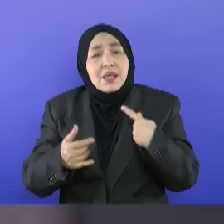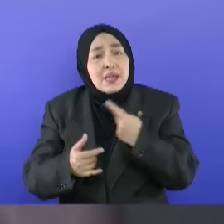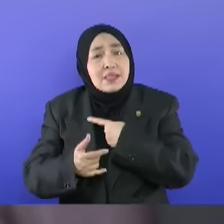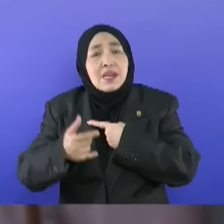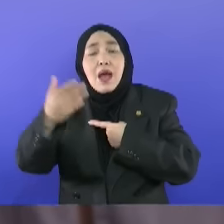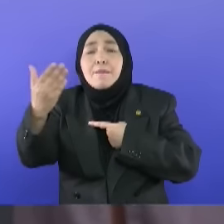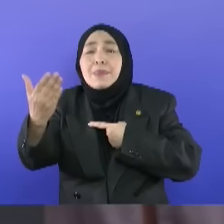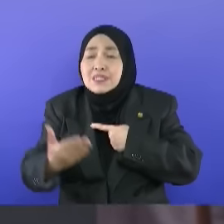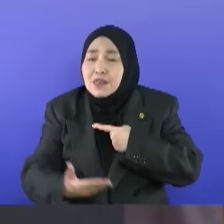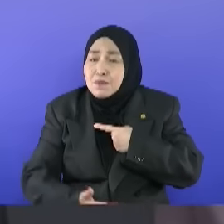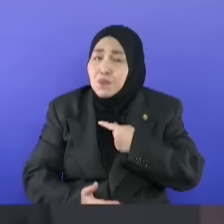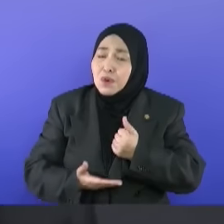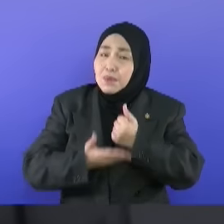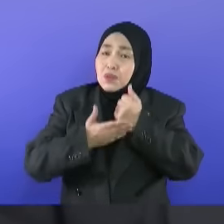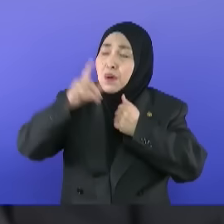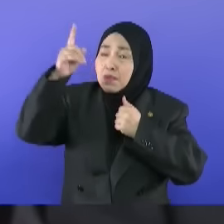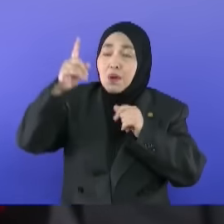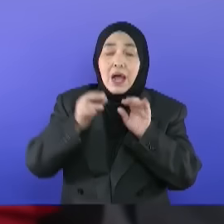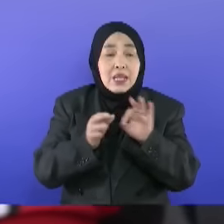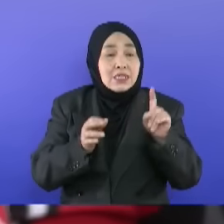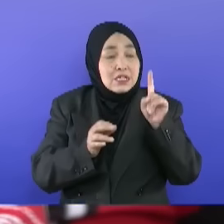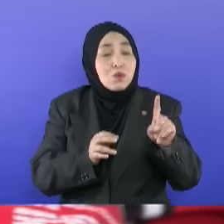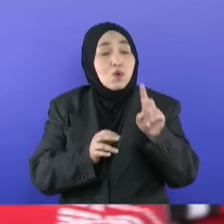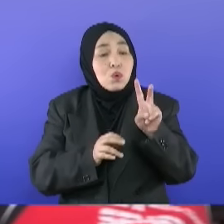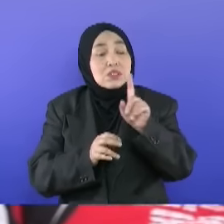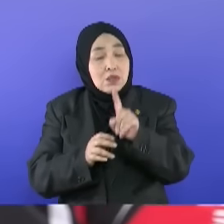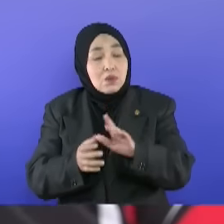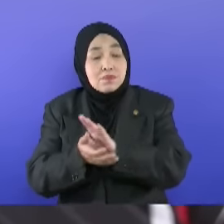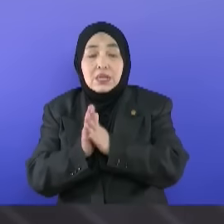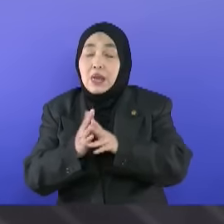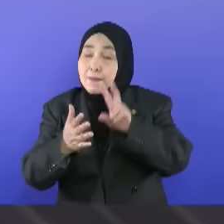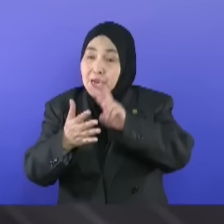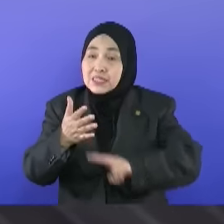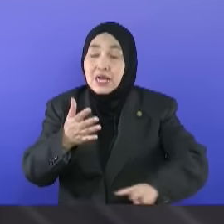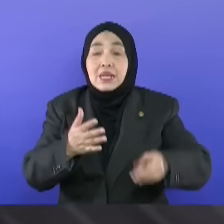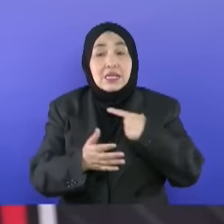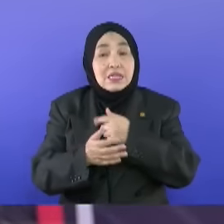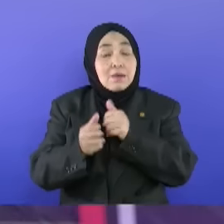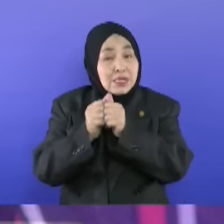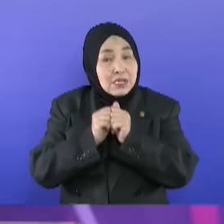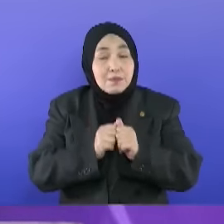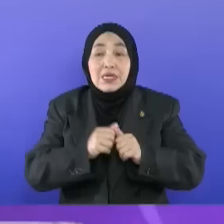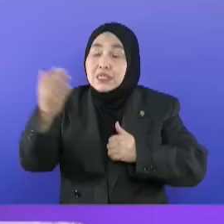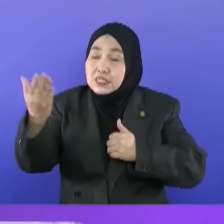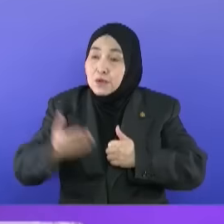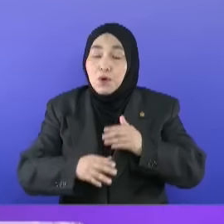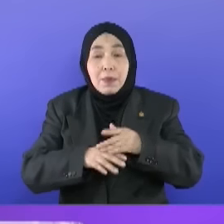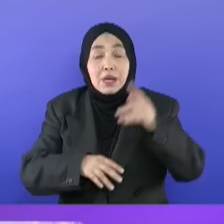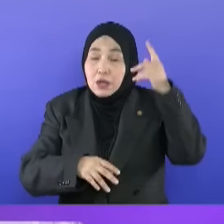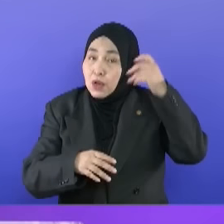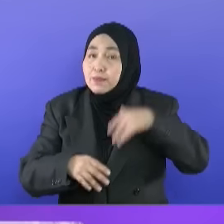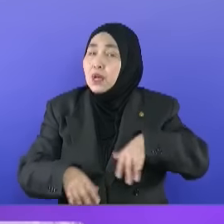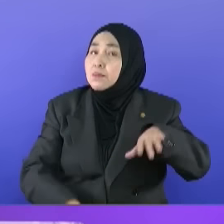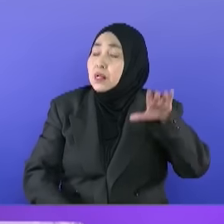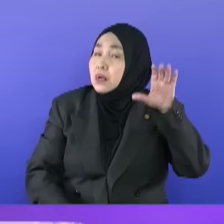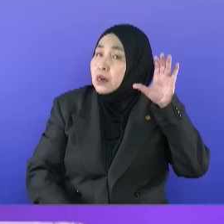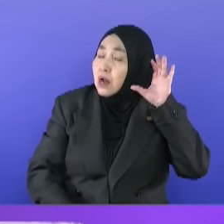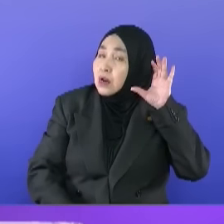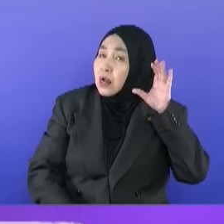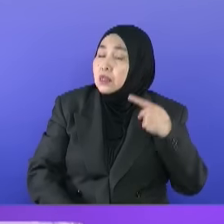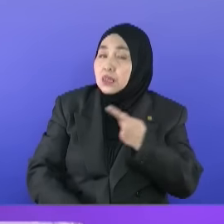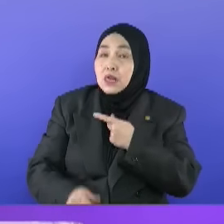menjemput pertolongan Allah? Ayat 121 tuan-tuan sebagai bacaan kita bersama. Saya jemput pada tuan-tuan mendengar dan